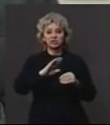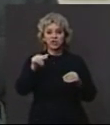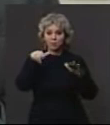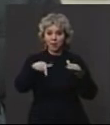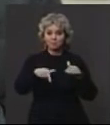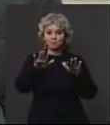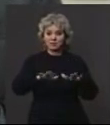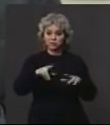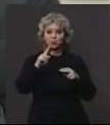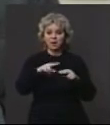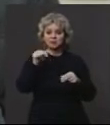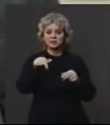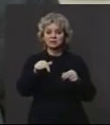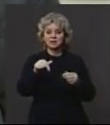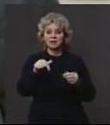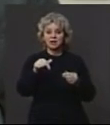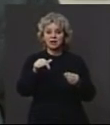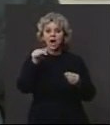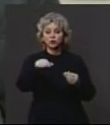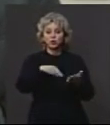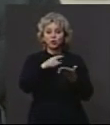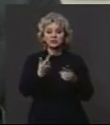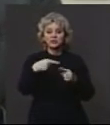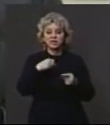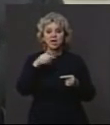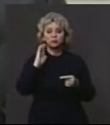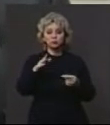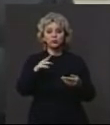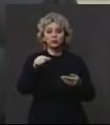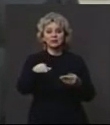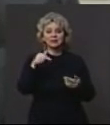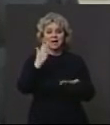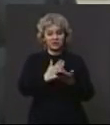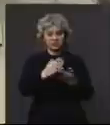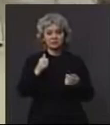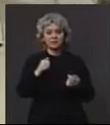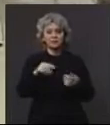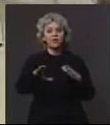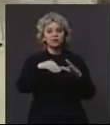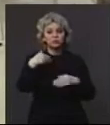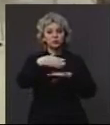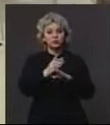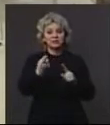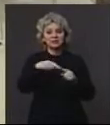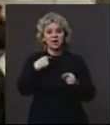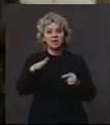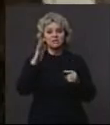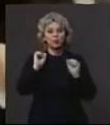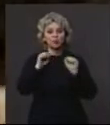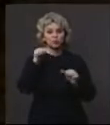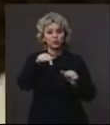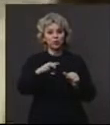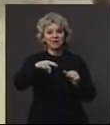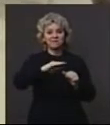по месту прописки, а в том городе, где я буду непосредственно находиться. Выбрать участок для голосования можно тут